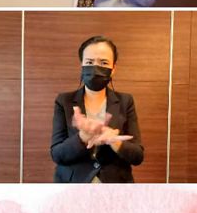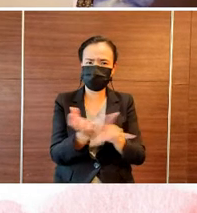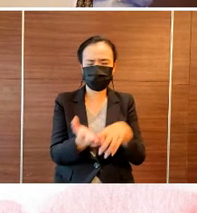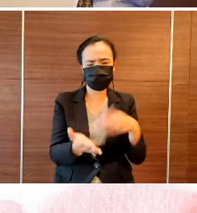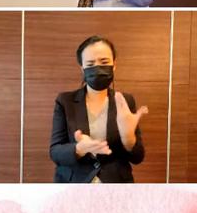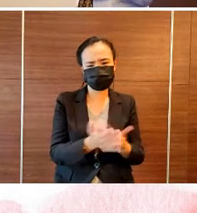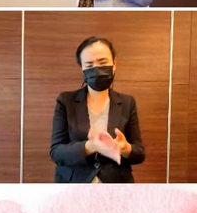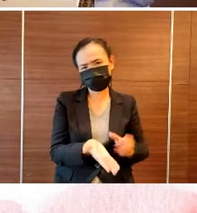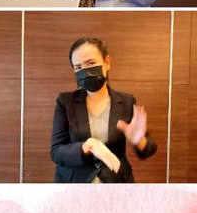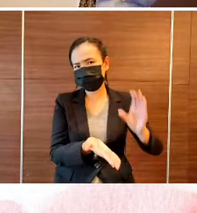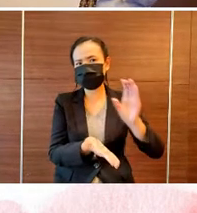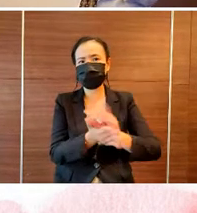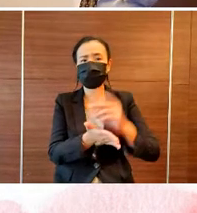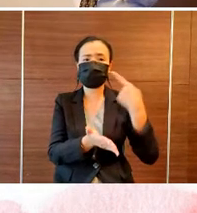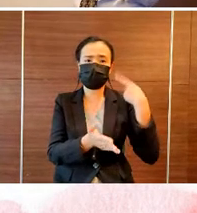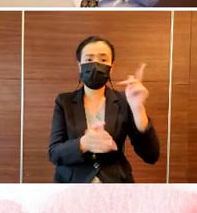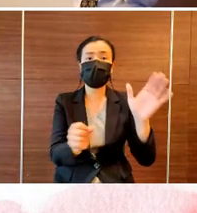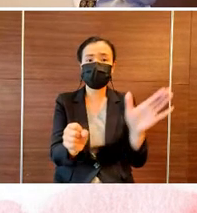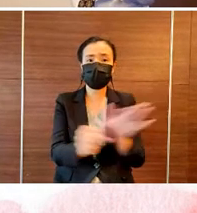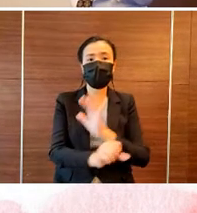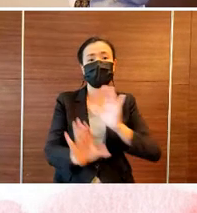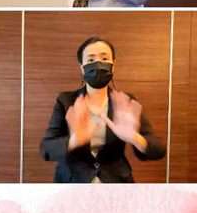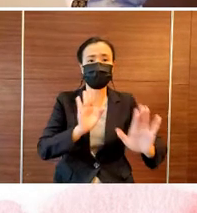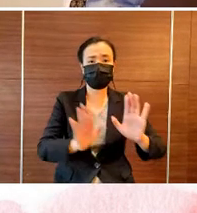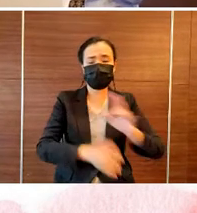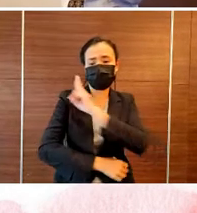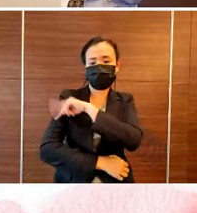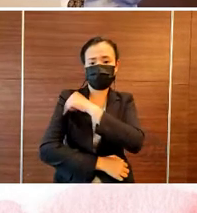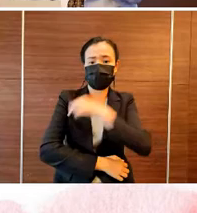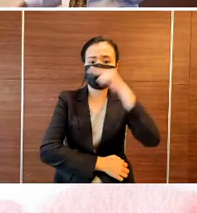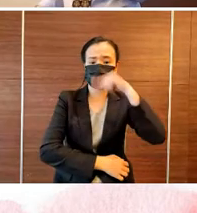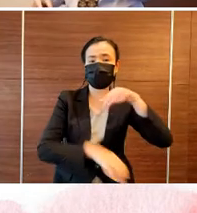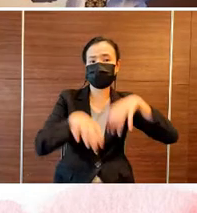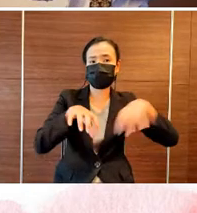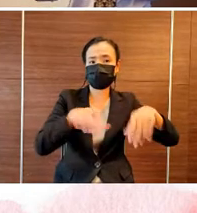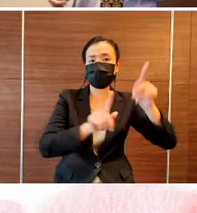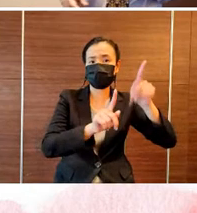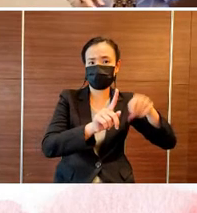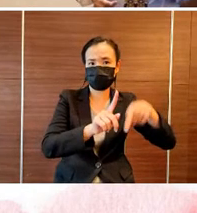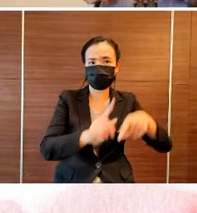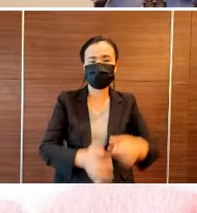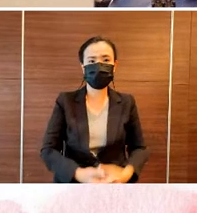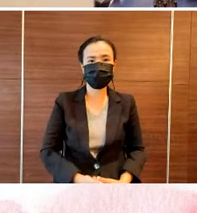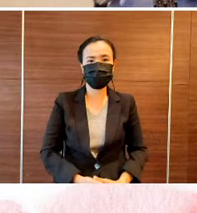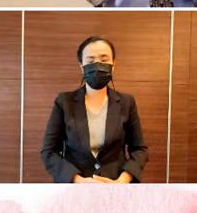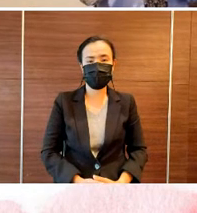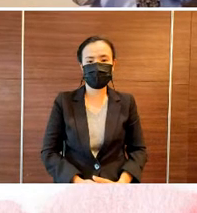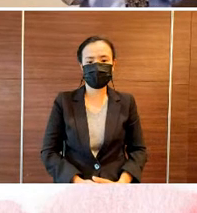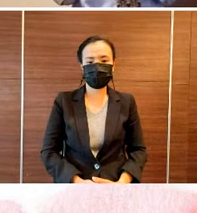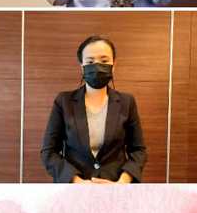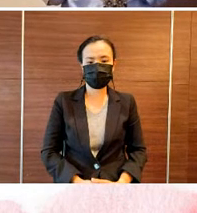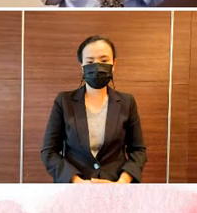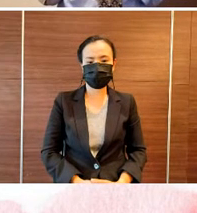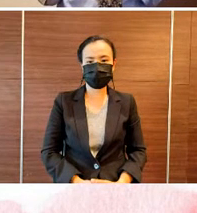ทุนที่คุ้มค่านะครับถ้าเทียบกับอีกพันโรงพยาบาลทั่วประเทศไทยสไลด์ถัดไป